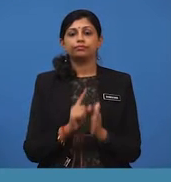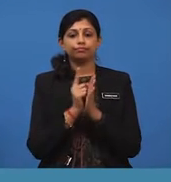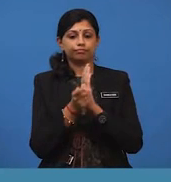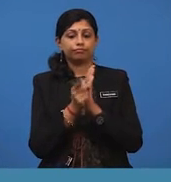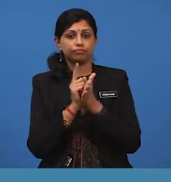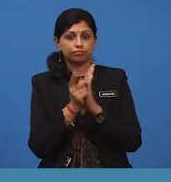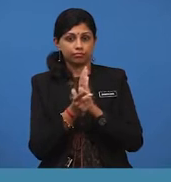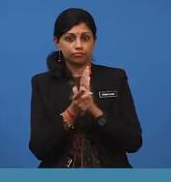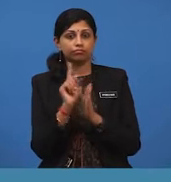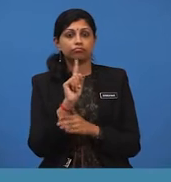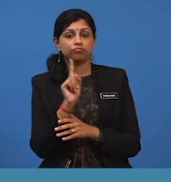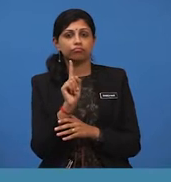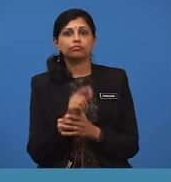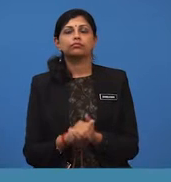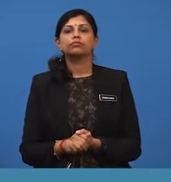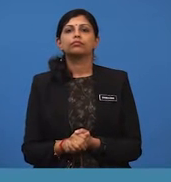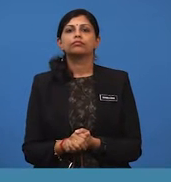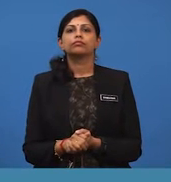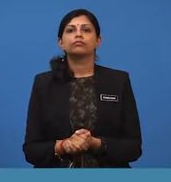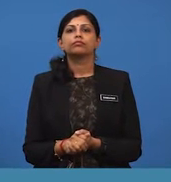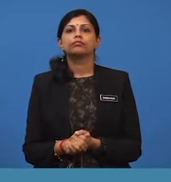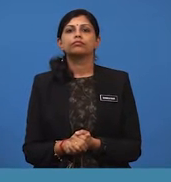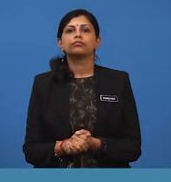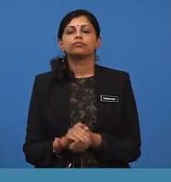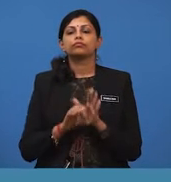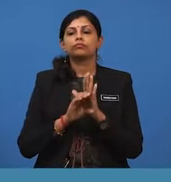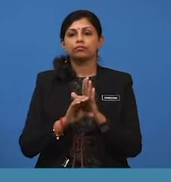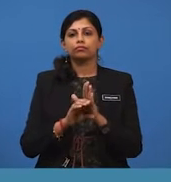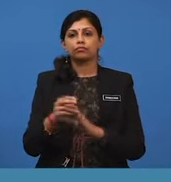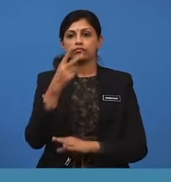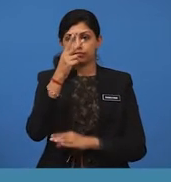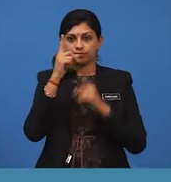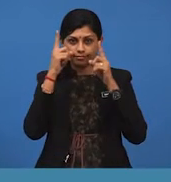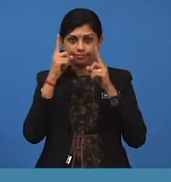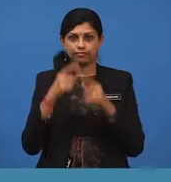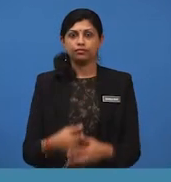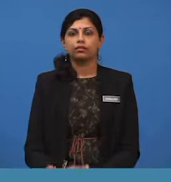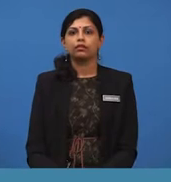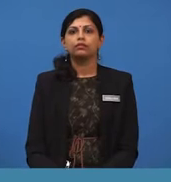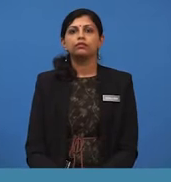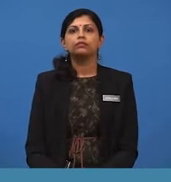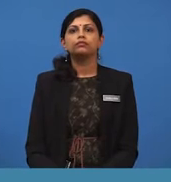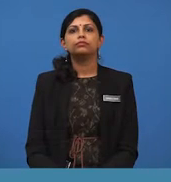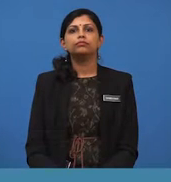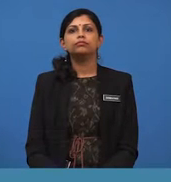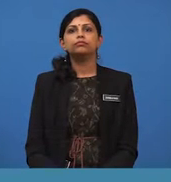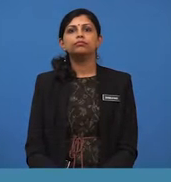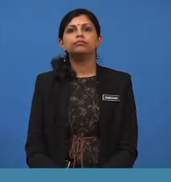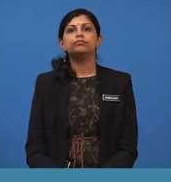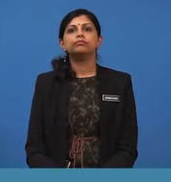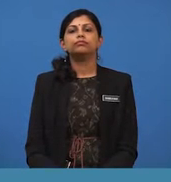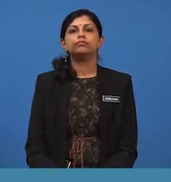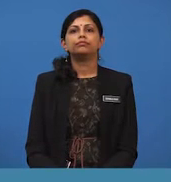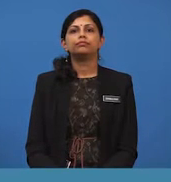Tentukan arah gerakan jarum galvanometer apabila rod kuprum digerakkan ke arah X.